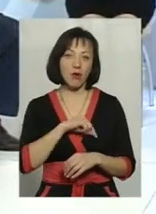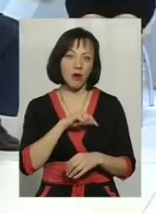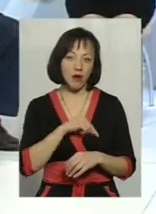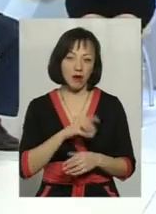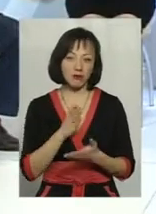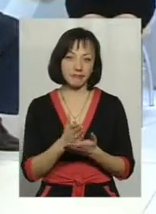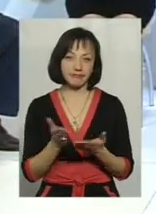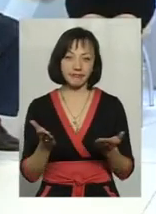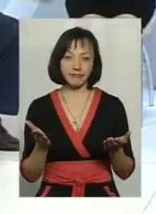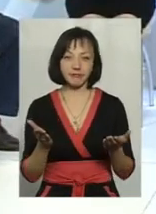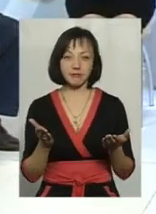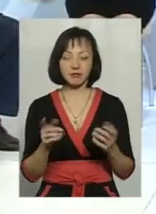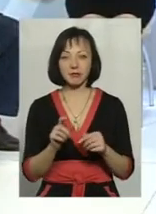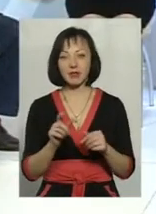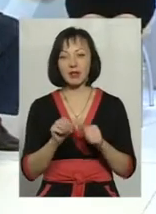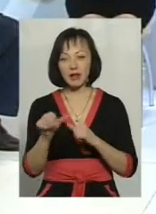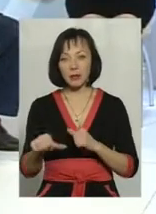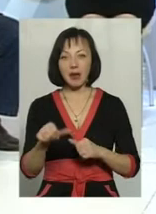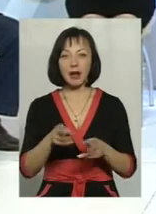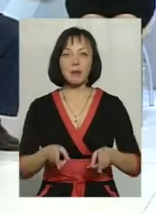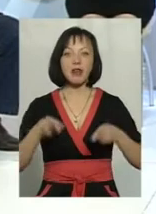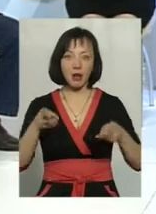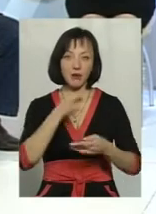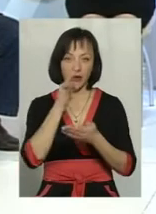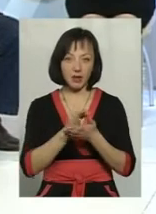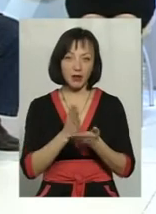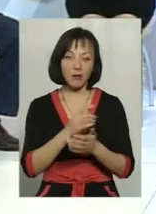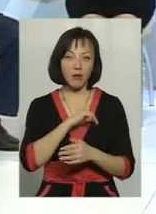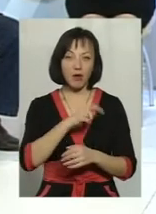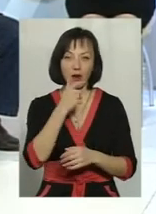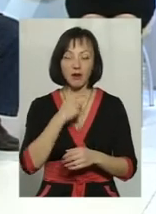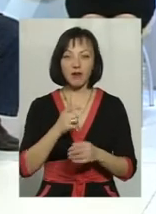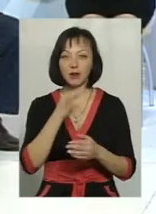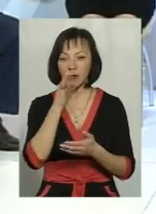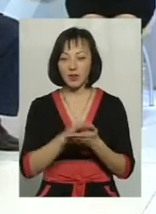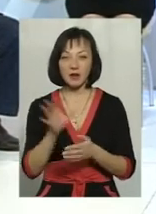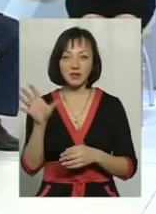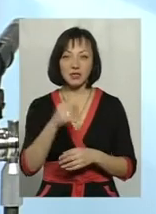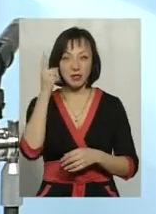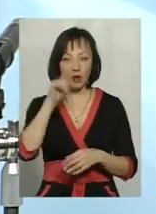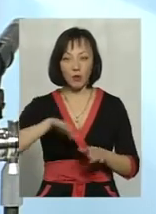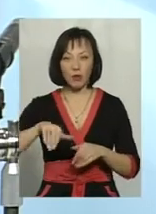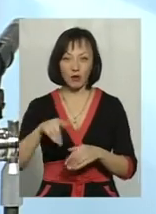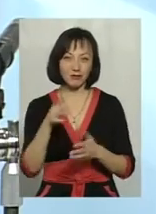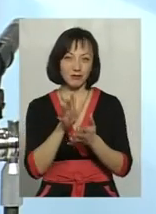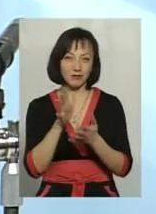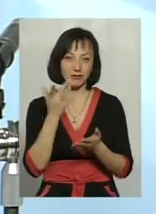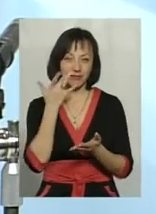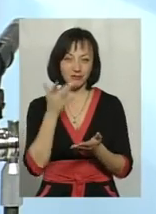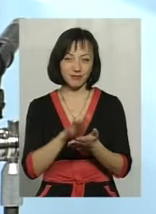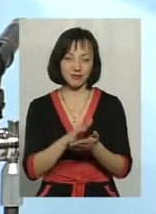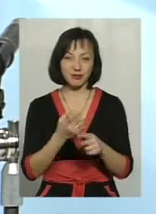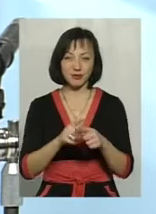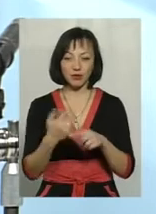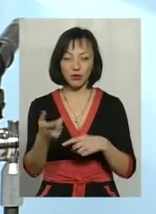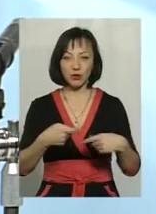має. Крім кримінальної відповідальності, існує ще й моральна відповідальність, тому що всі знають потім, і відповідно вже ця